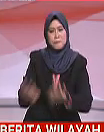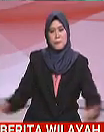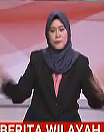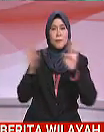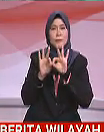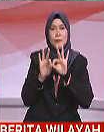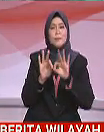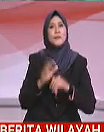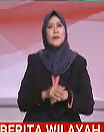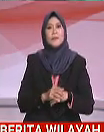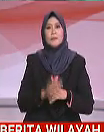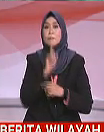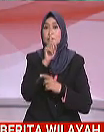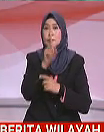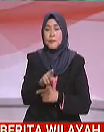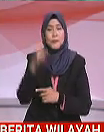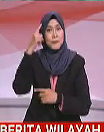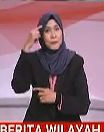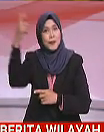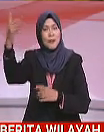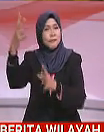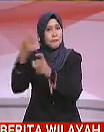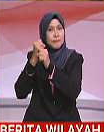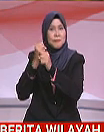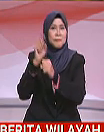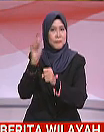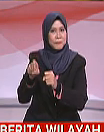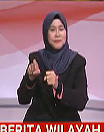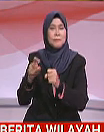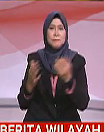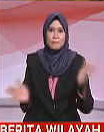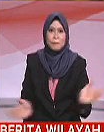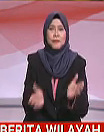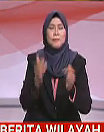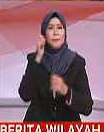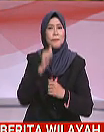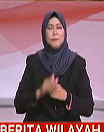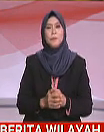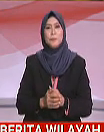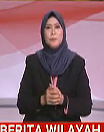penting bagi merealisasikan impian tersebut. Sebenarnya digitalisation